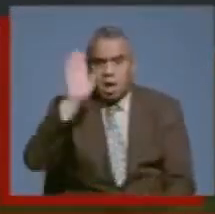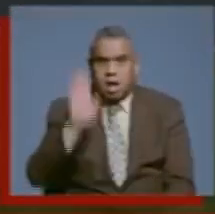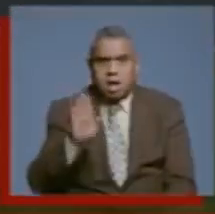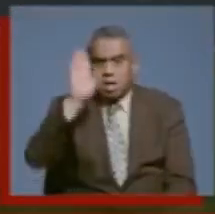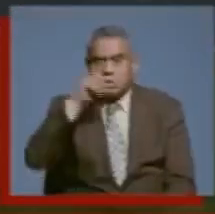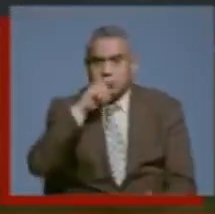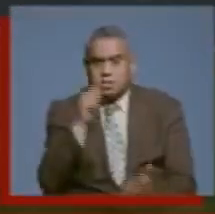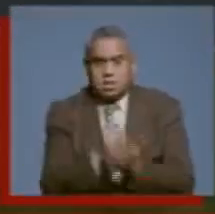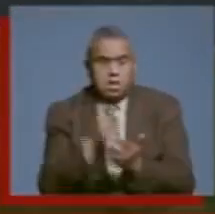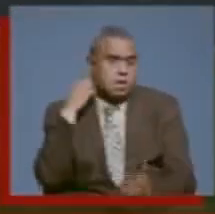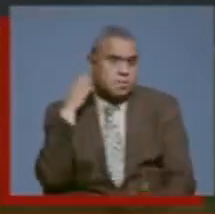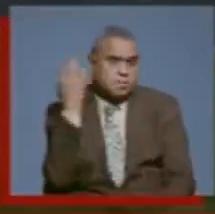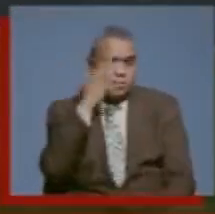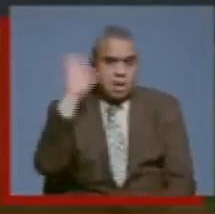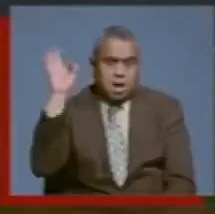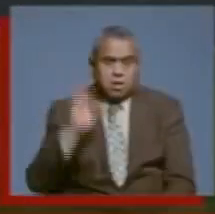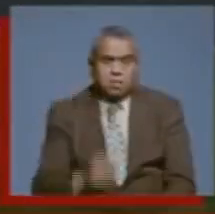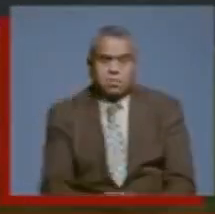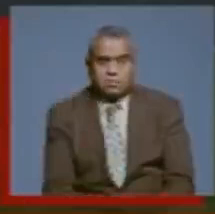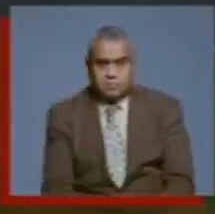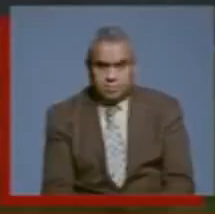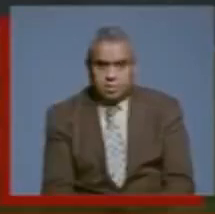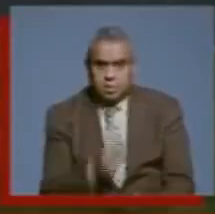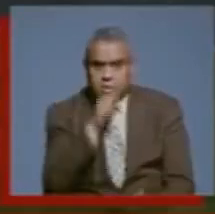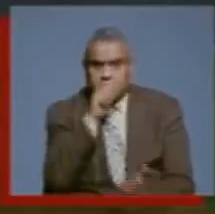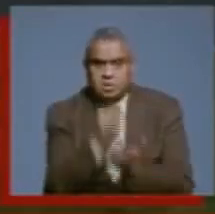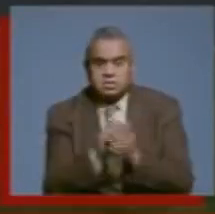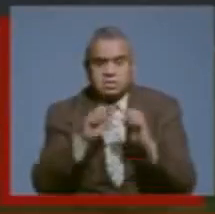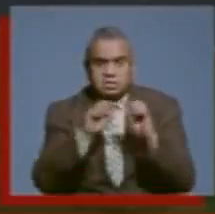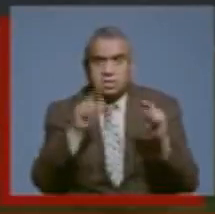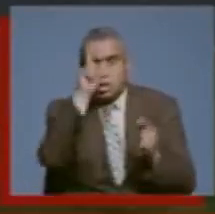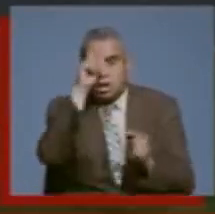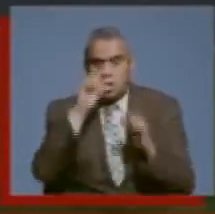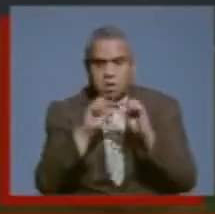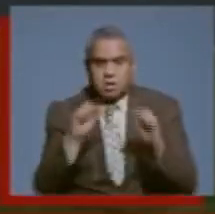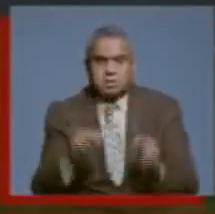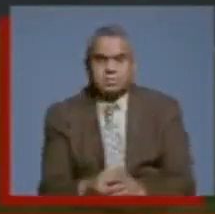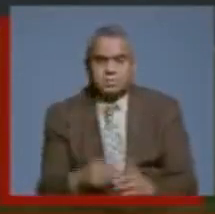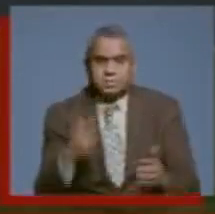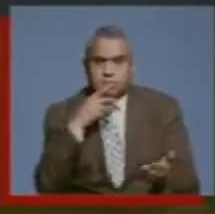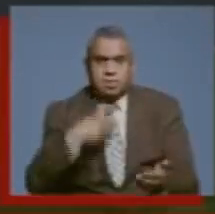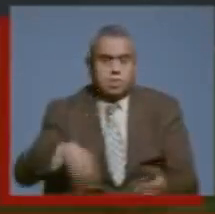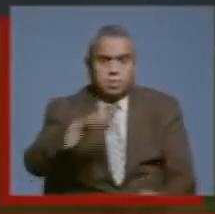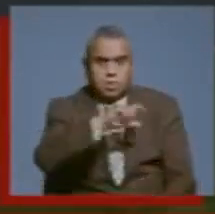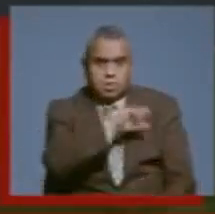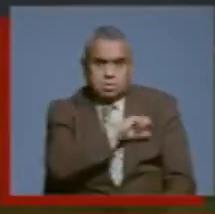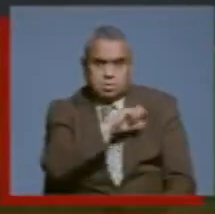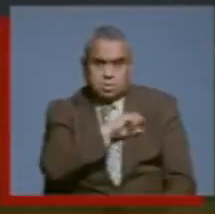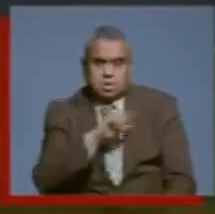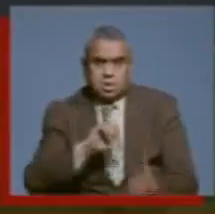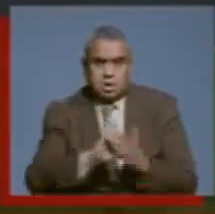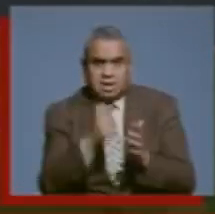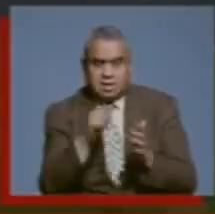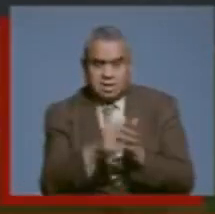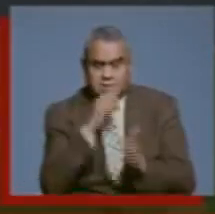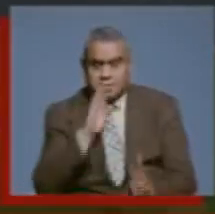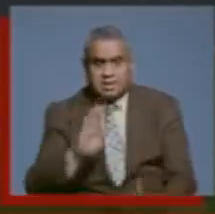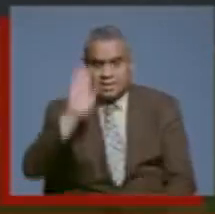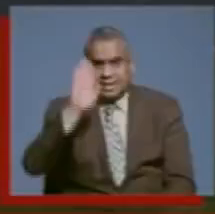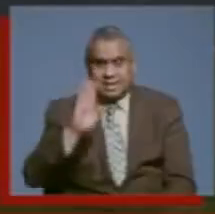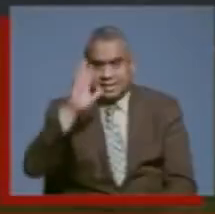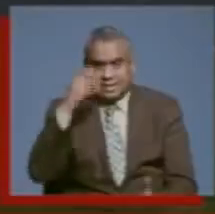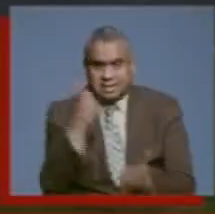عظيم. صدق الله العظيم. الخريجون الجدد يؤدون اليمين خلف